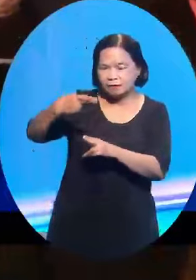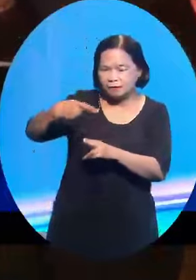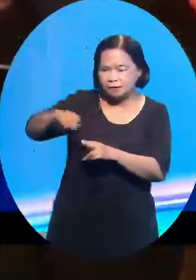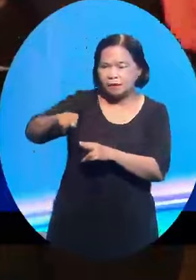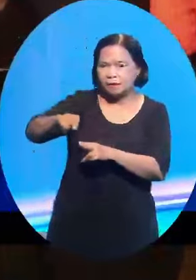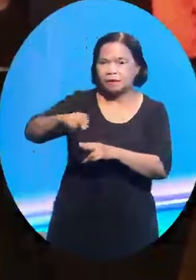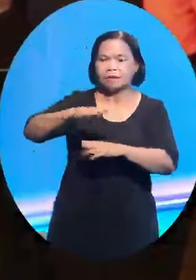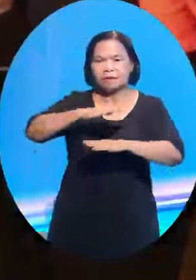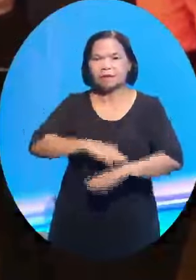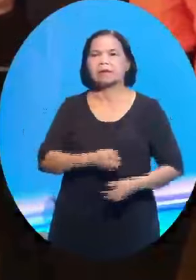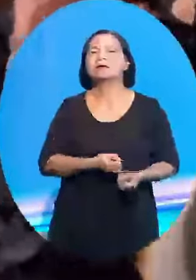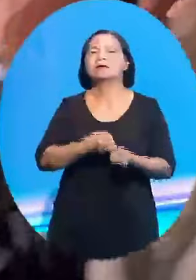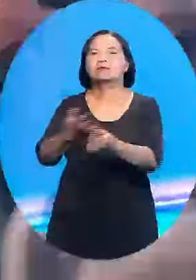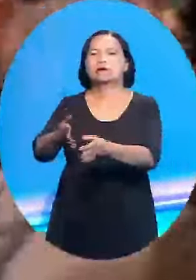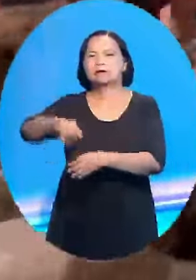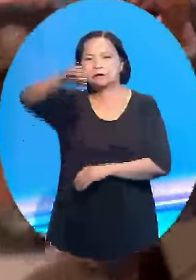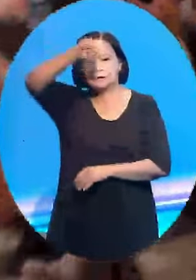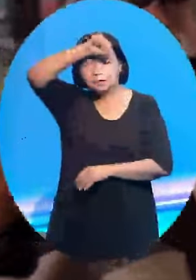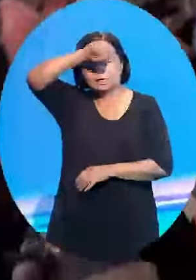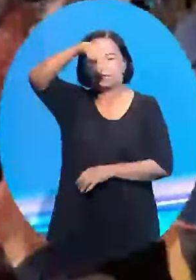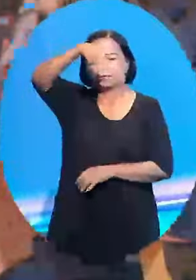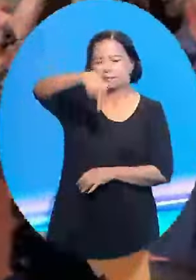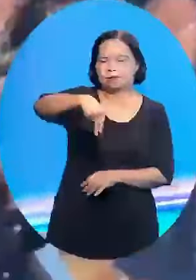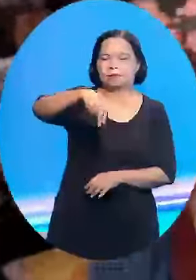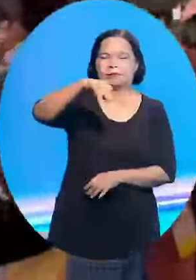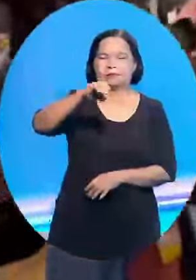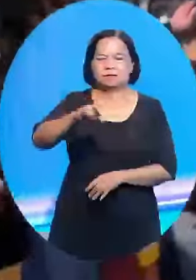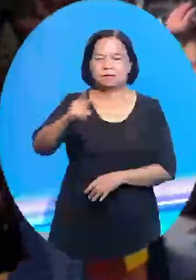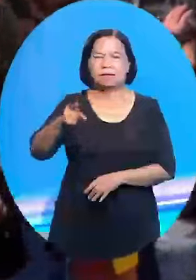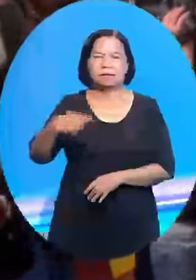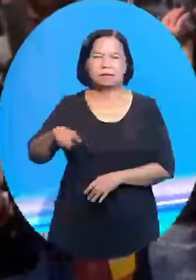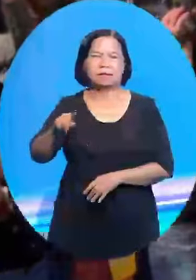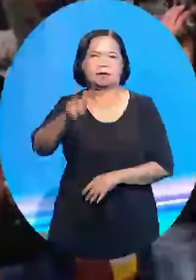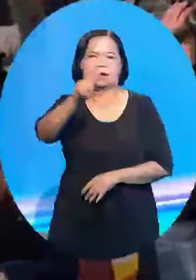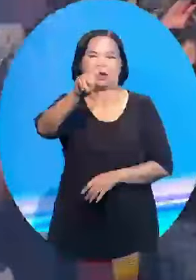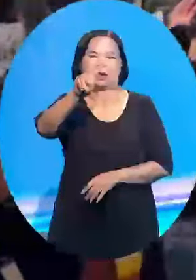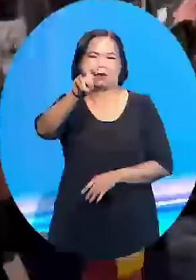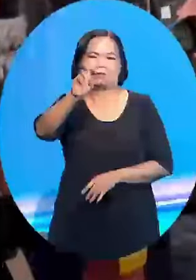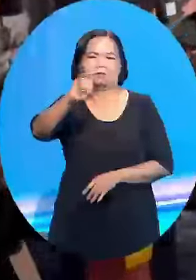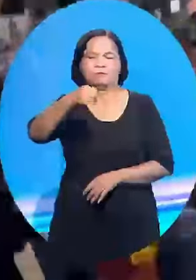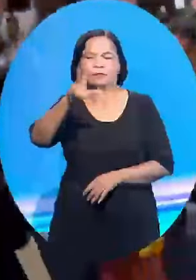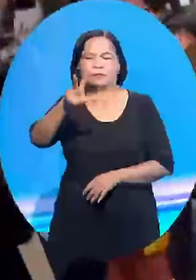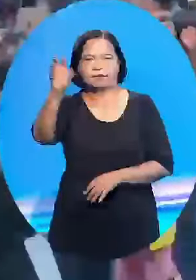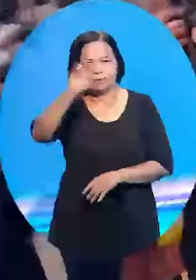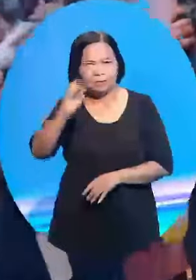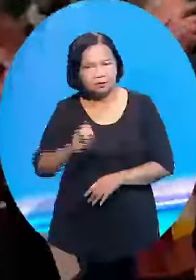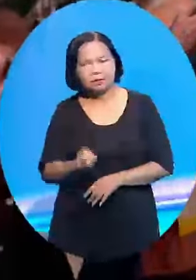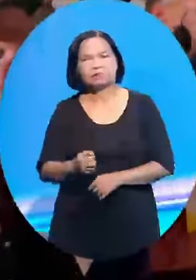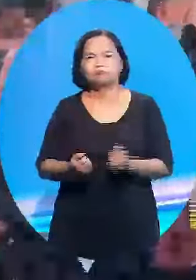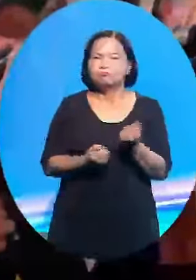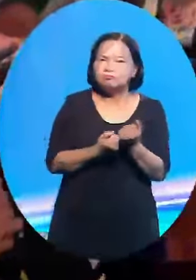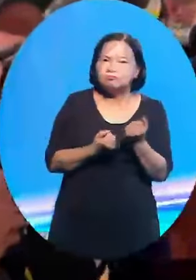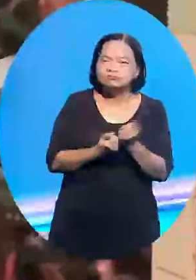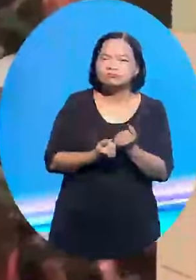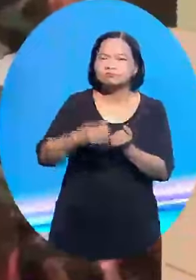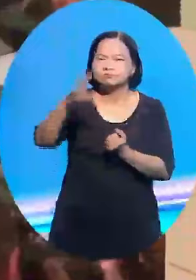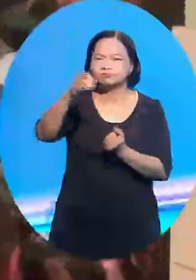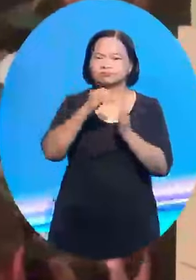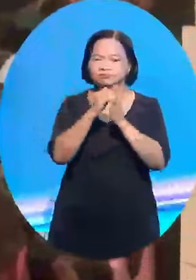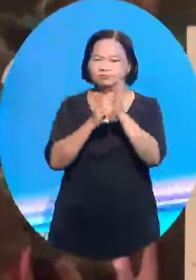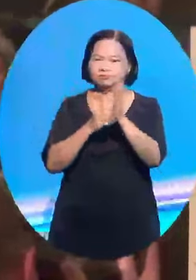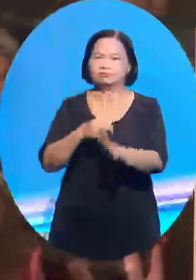sau khi kiểm đếm, đảng Liên minh Quốc gia NCP về nhất với 20,8% phiếu ủng hộ, trong khi đảng Finns giành vị trí thứ